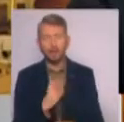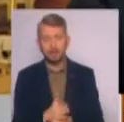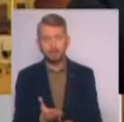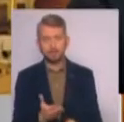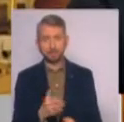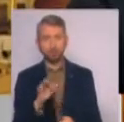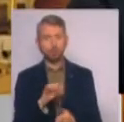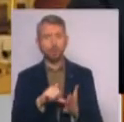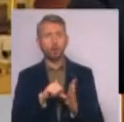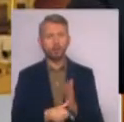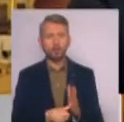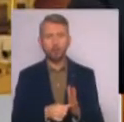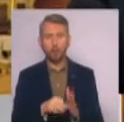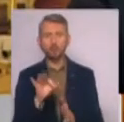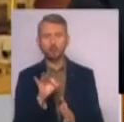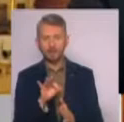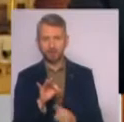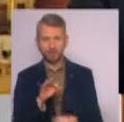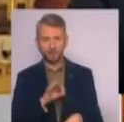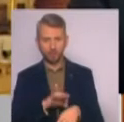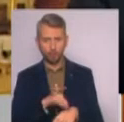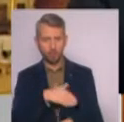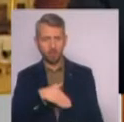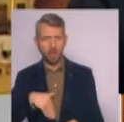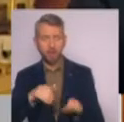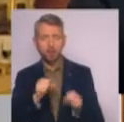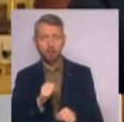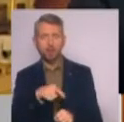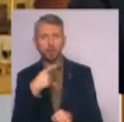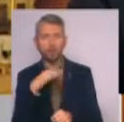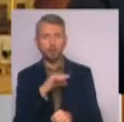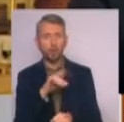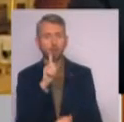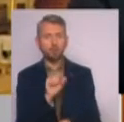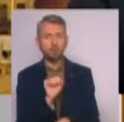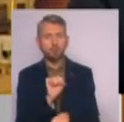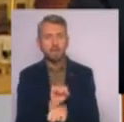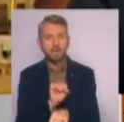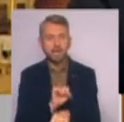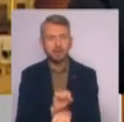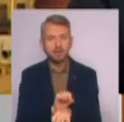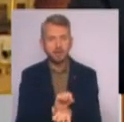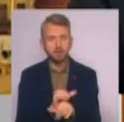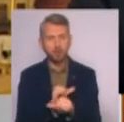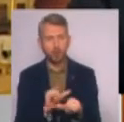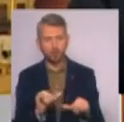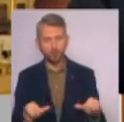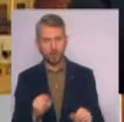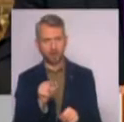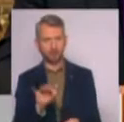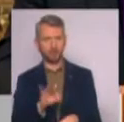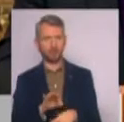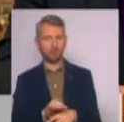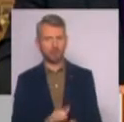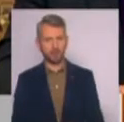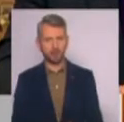хронічного обструктивного захворювання легень, можна говорити про зупинення прогресування цього